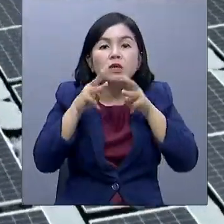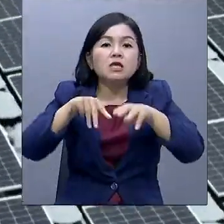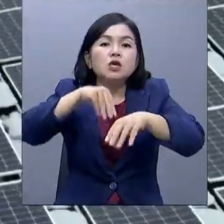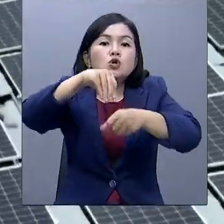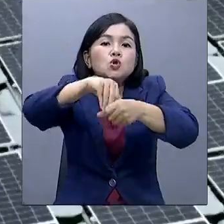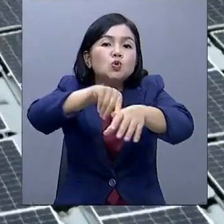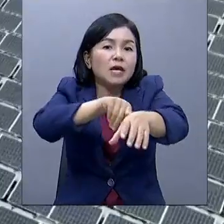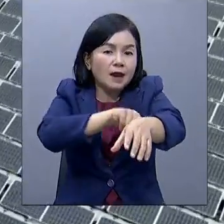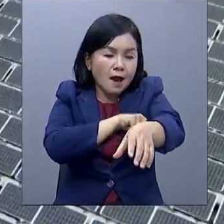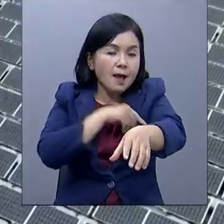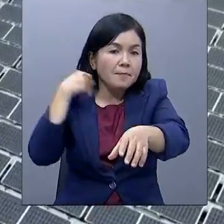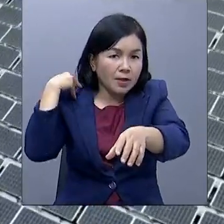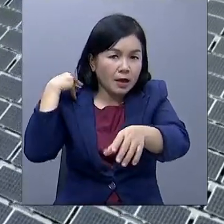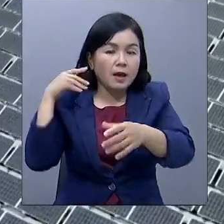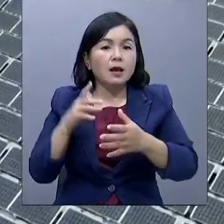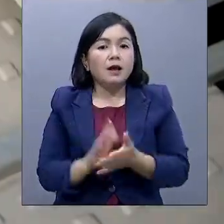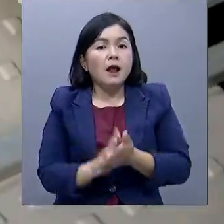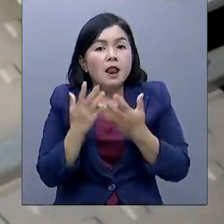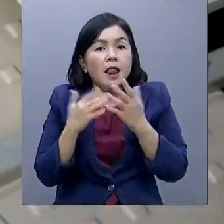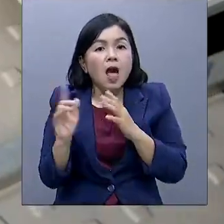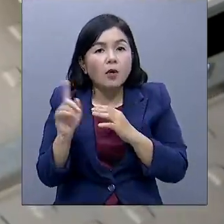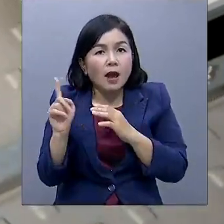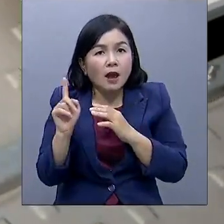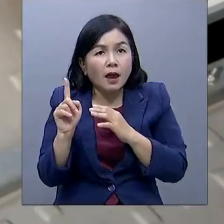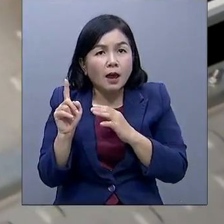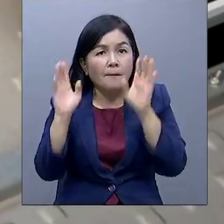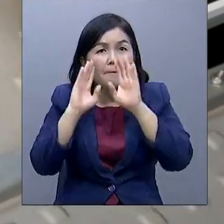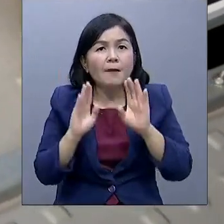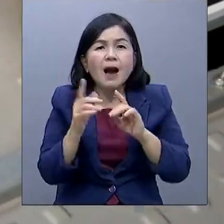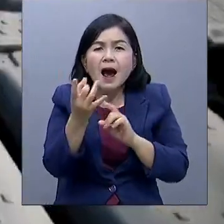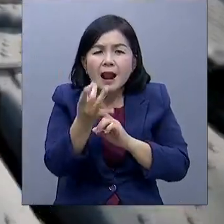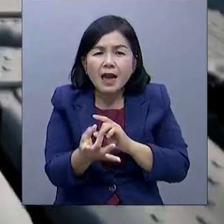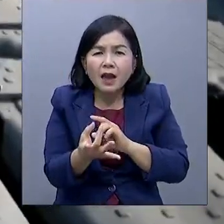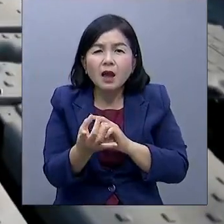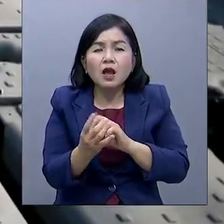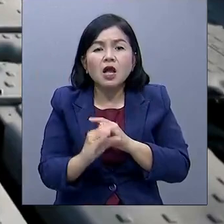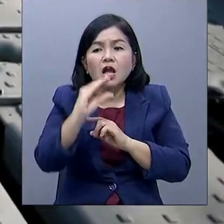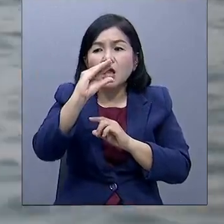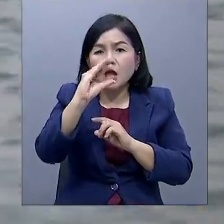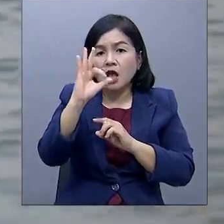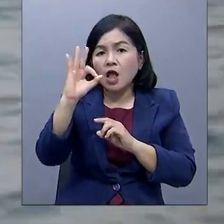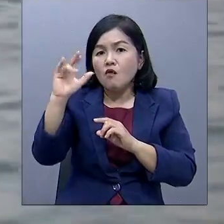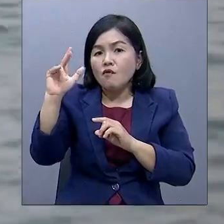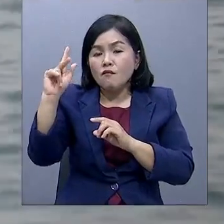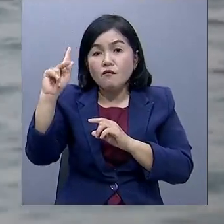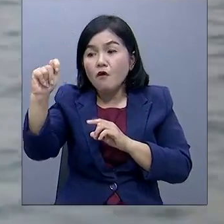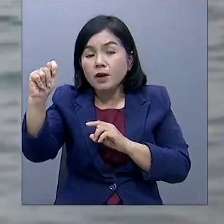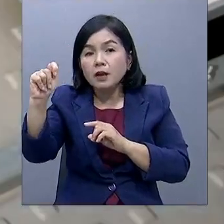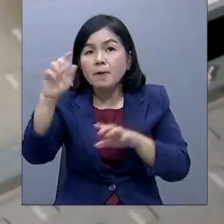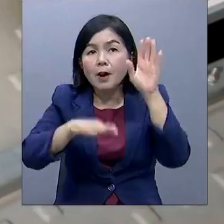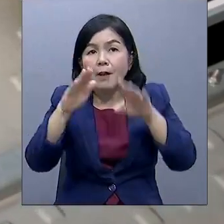ความทนทานส่วนตัวโฟลด์ตัวนี้นะครับอุปกรณ์อีกหนึ่งที่สำคัญก็คือโฟลด์ตัวนี้นะฮะเรามีโฟลด์อยู่ประมา